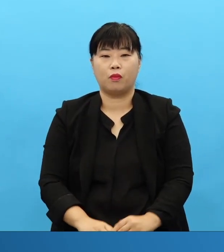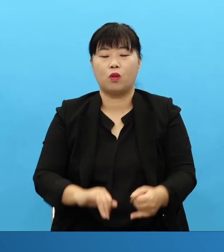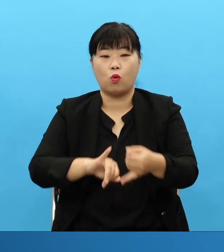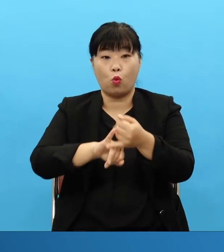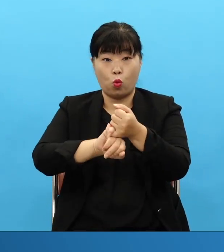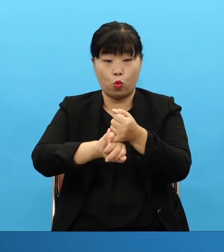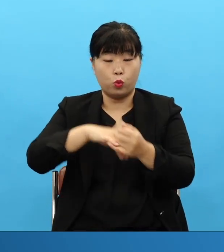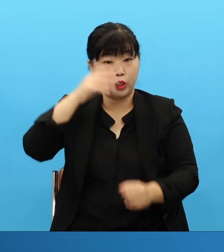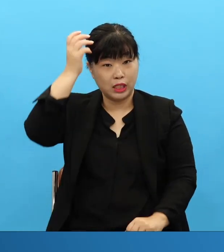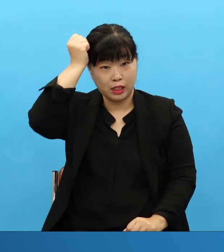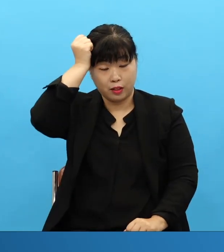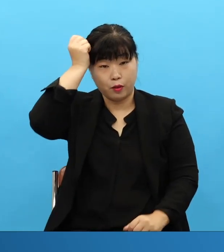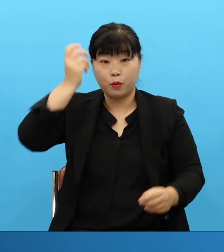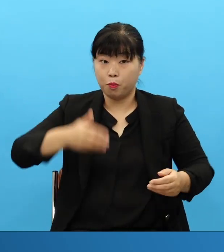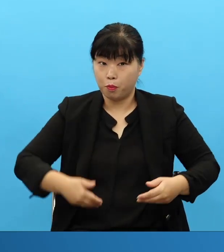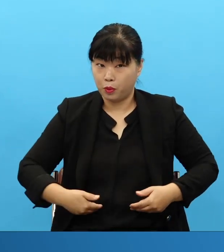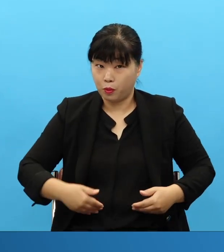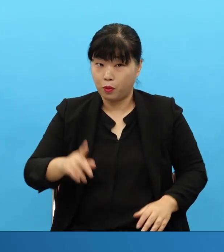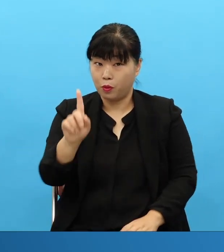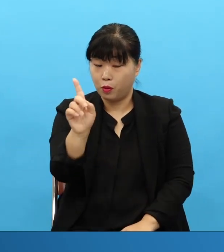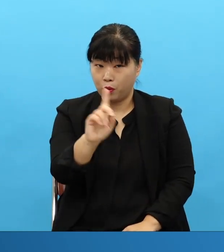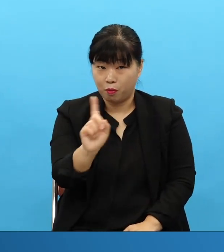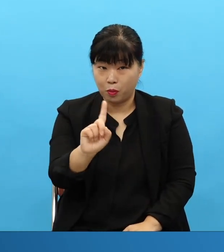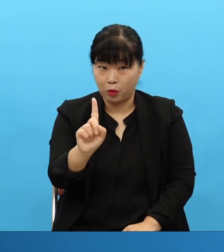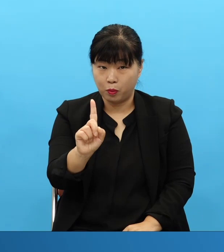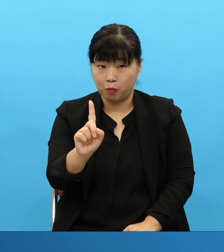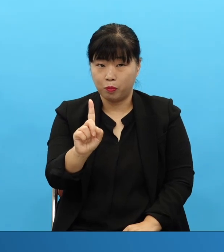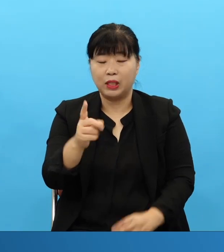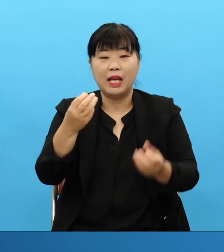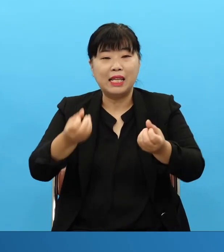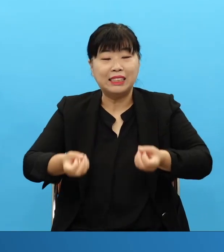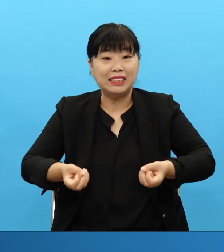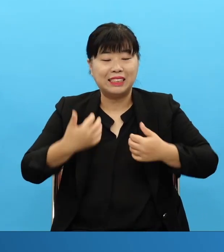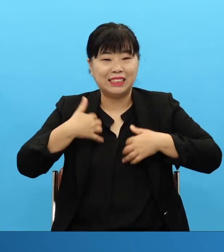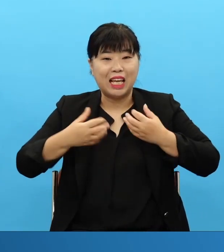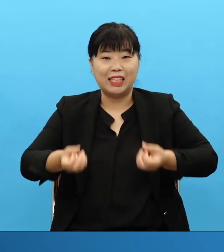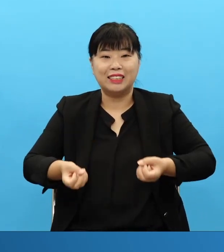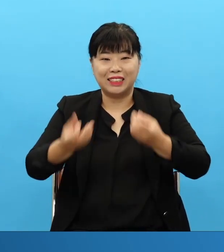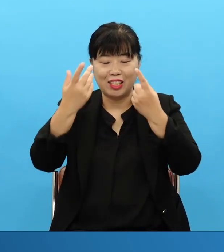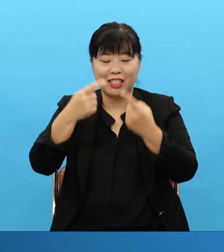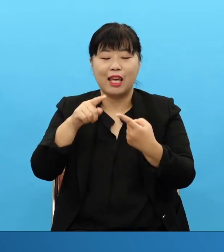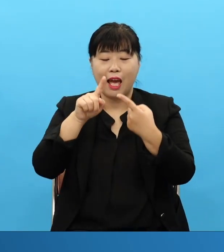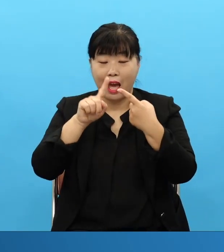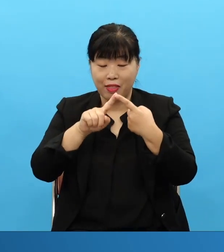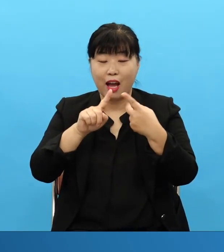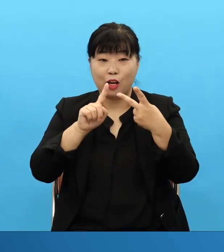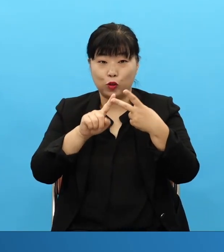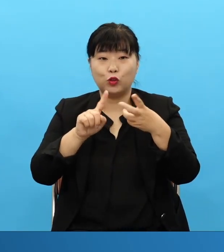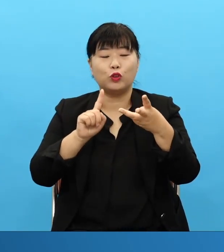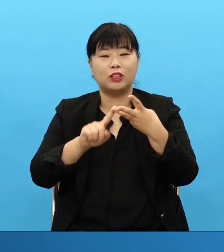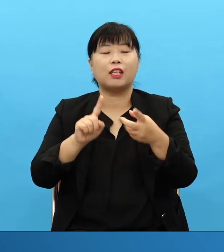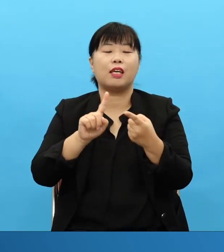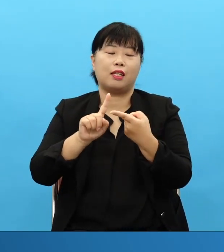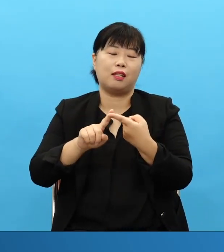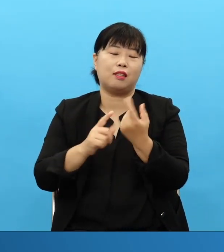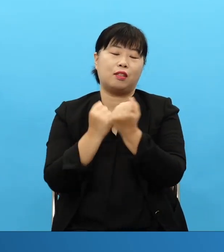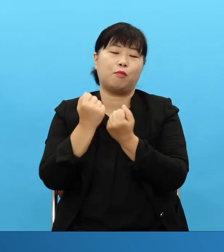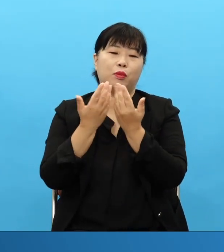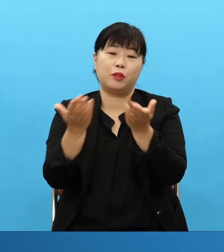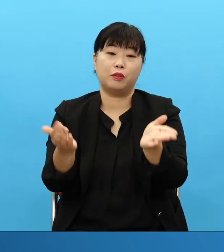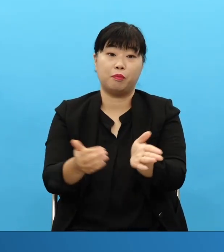되는 것은 이 절기 3개 나왔고요. And we see here there are always the 3 feasts